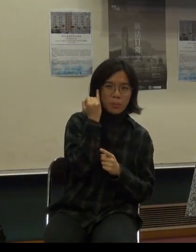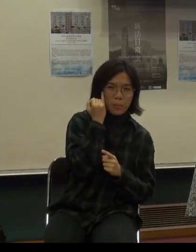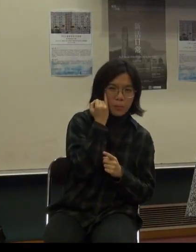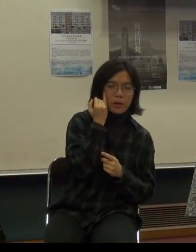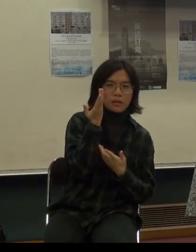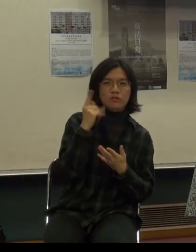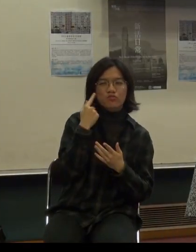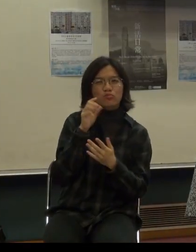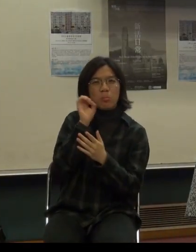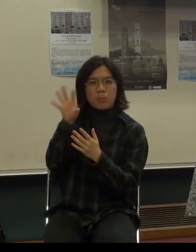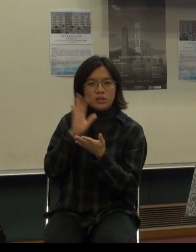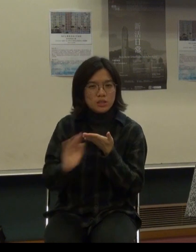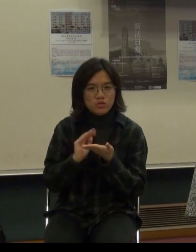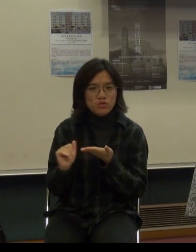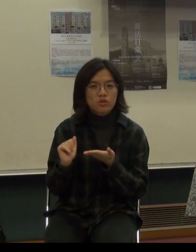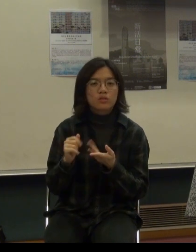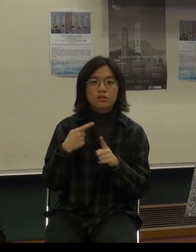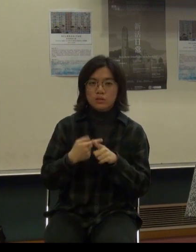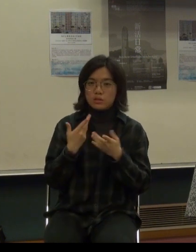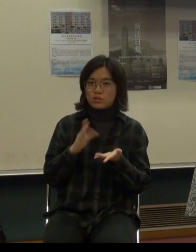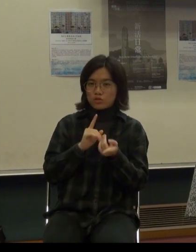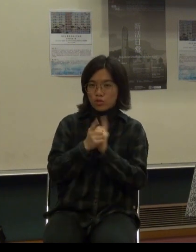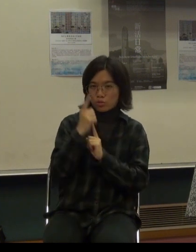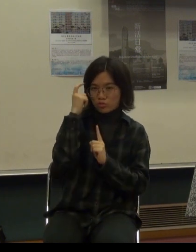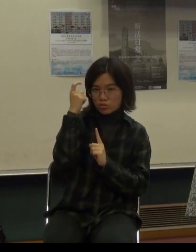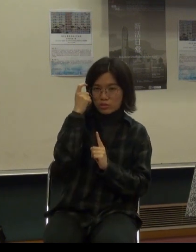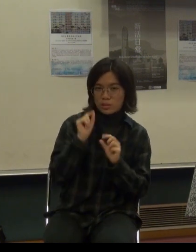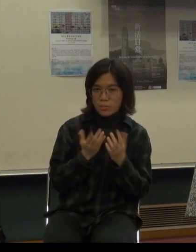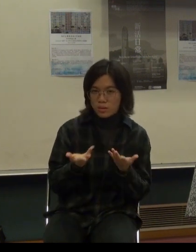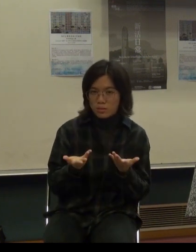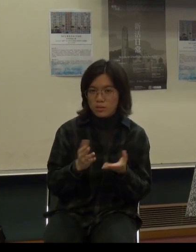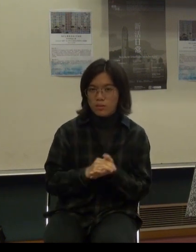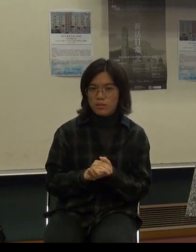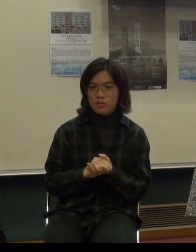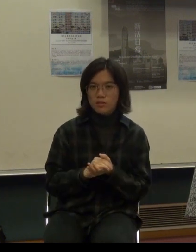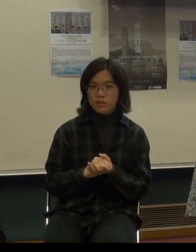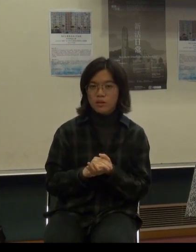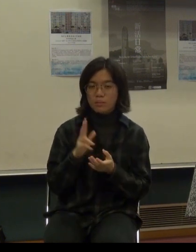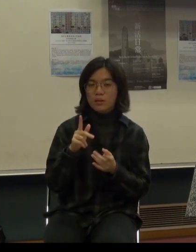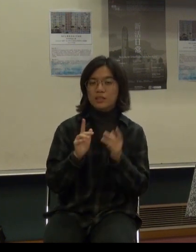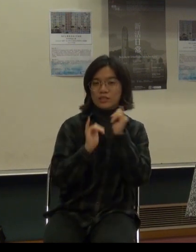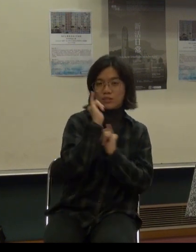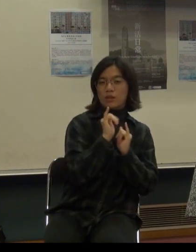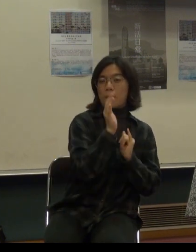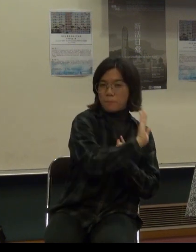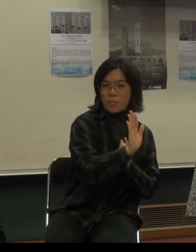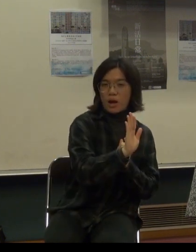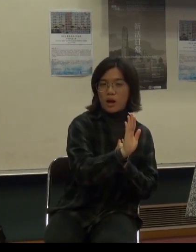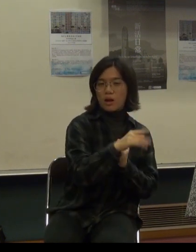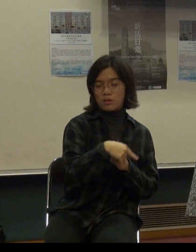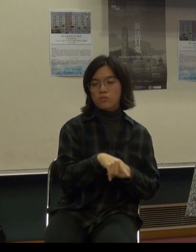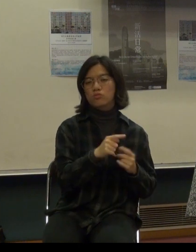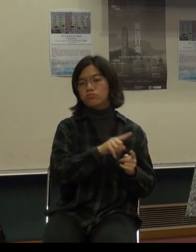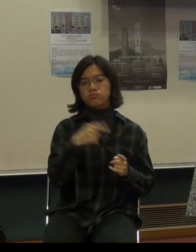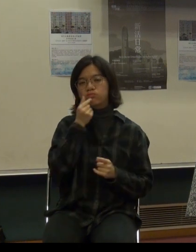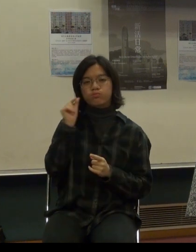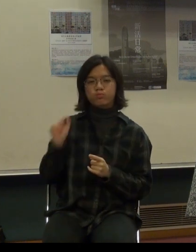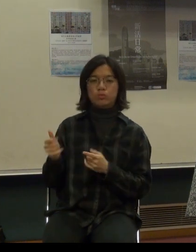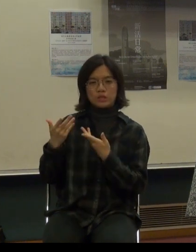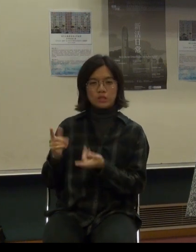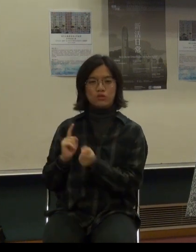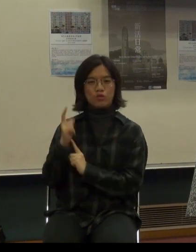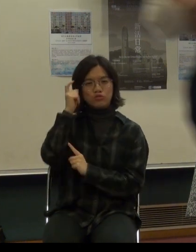想唔明白，所以我想問究竟係啲乜嘢嘢？我聽到嘅咧就係咧，唔係古典主義就係現代主義啦。咁乜嘢嘢